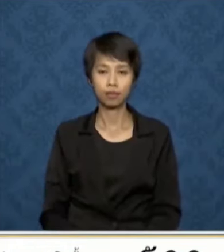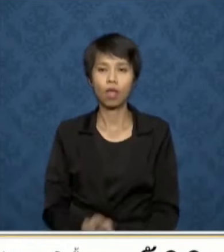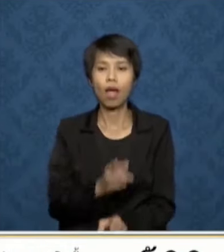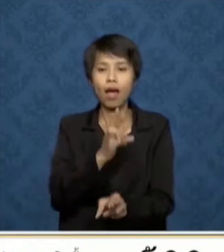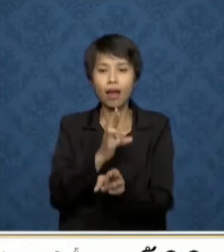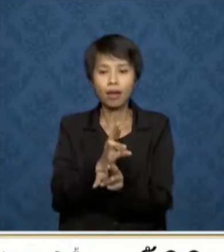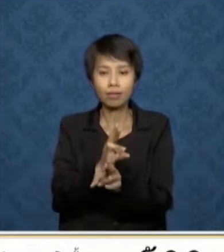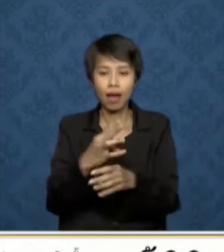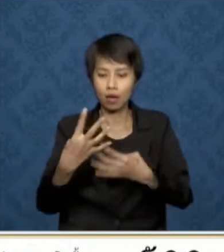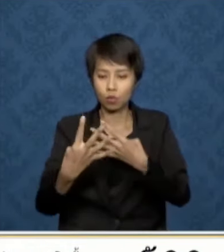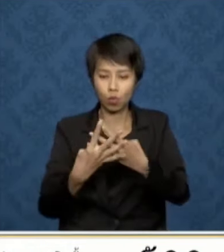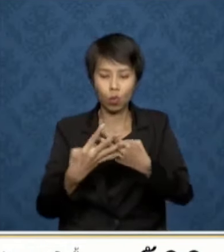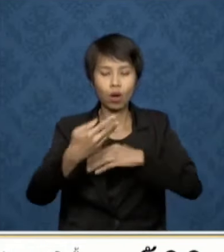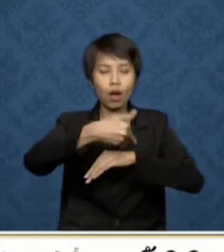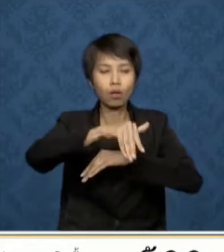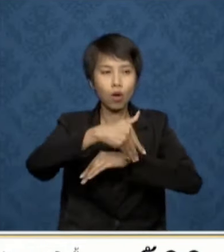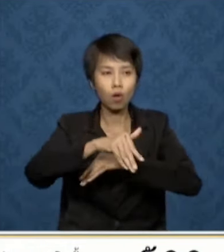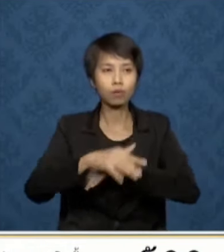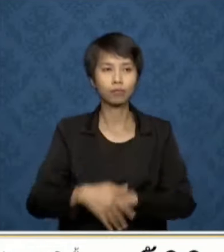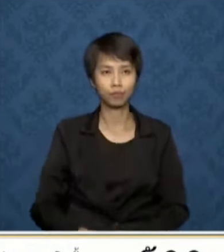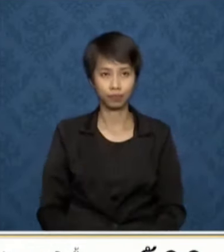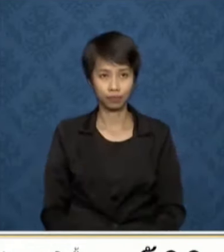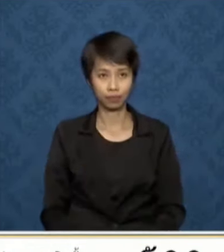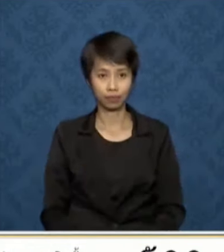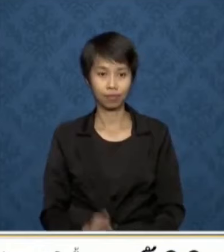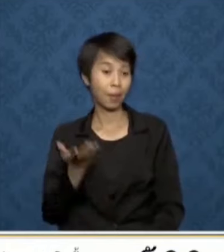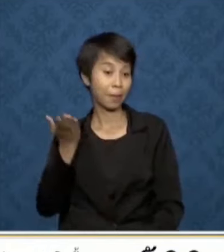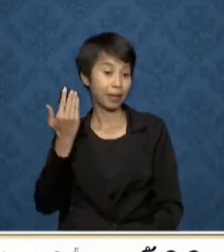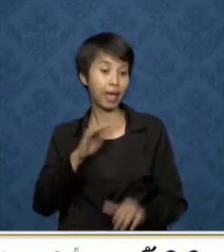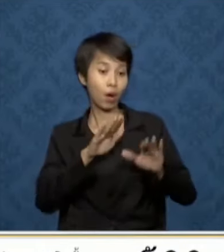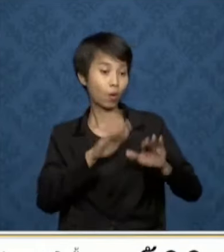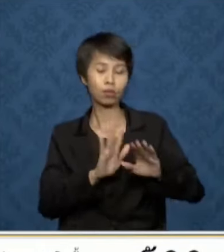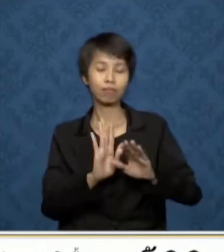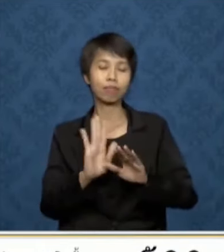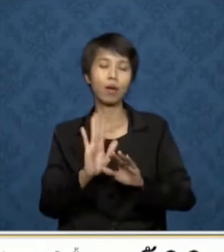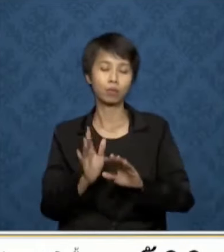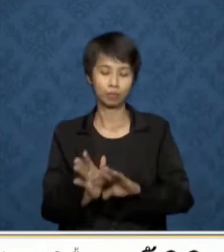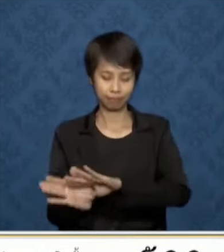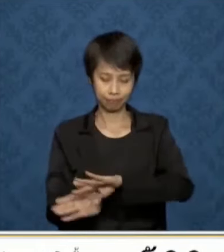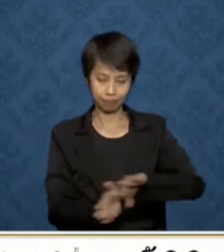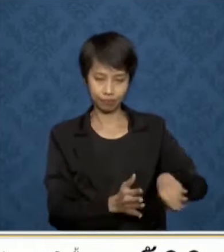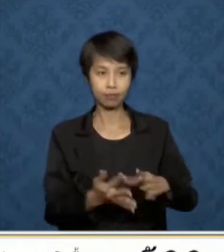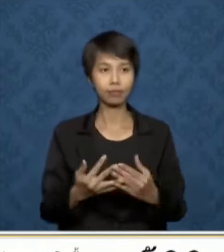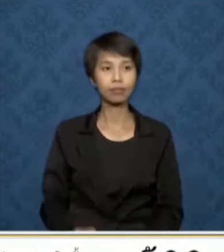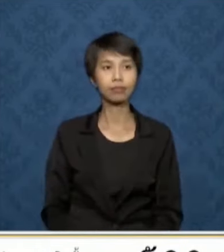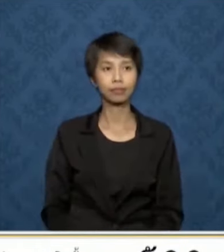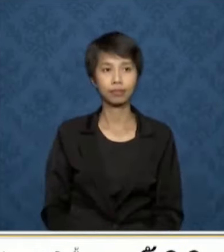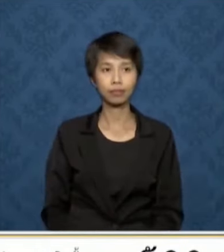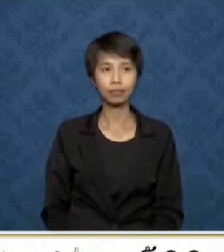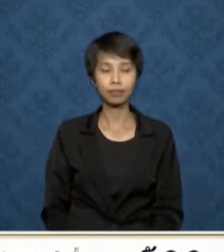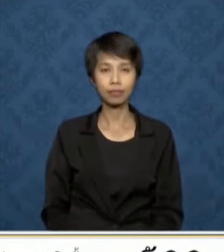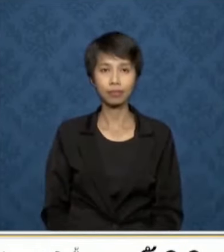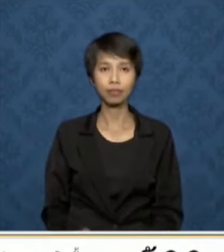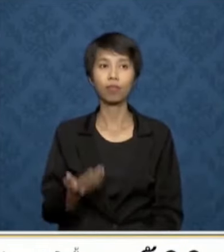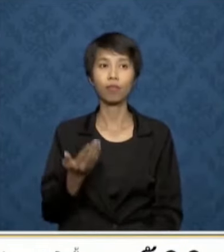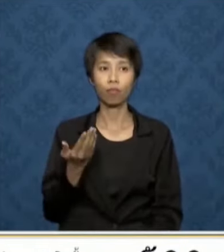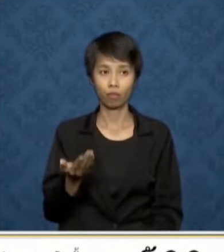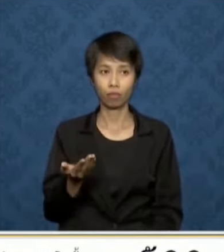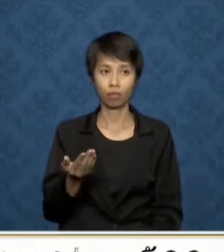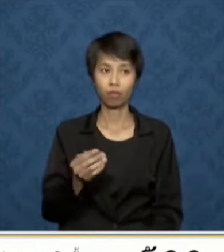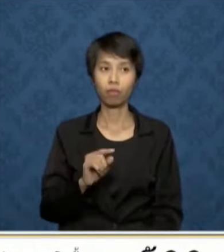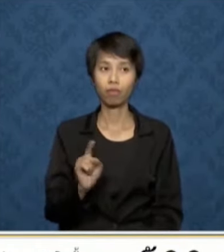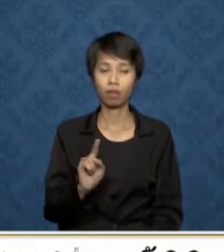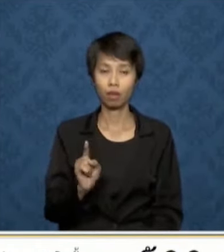ื่ขกรษาác ofดิจำับลดจบไปแล้วครั ข้ามไปมาทจะรกนะครั ผ่ไปครับ ซล Lisa ท